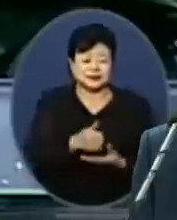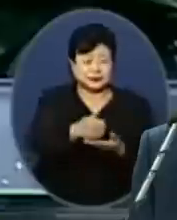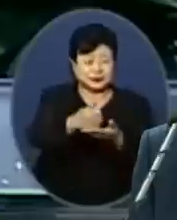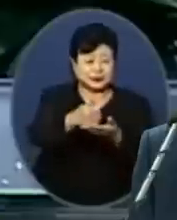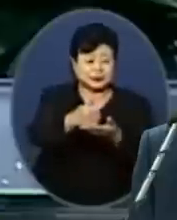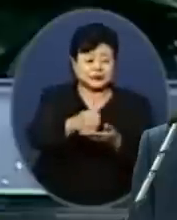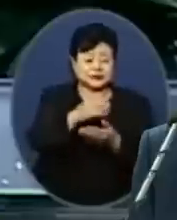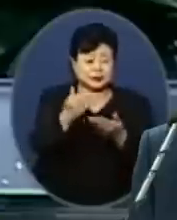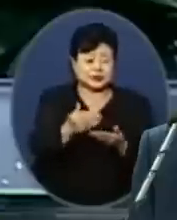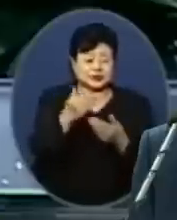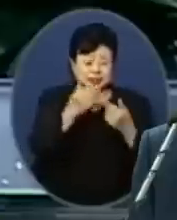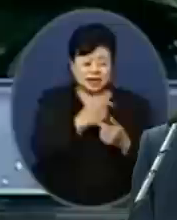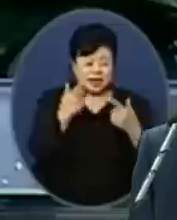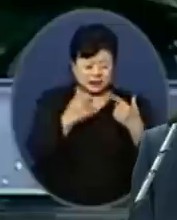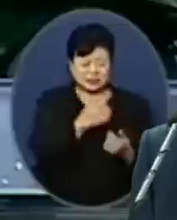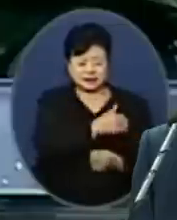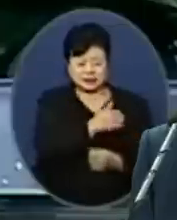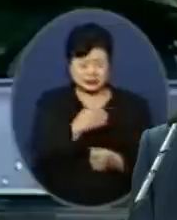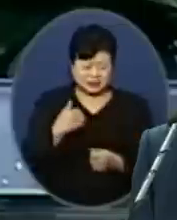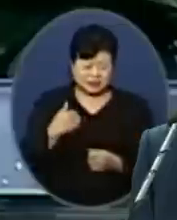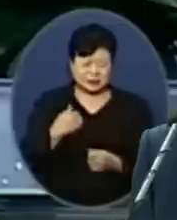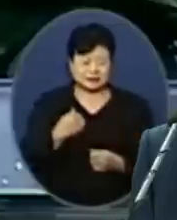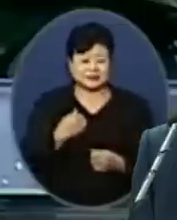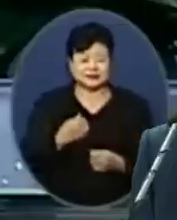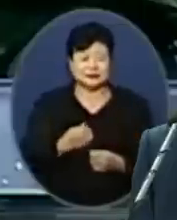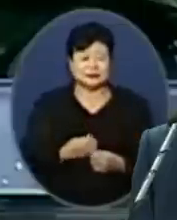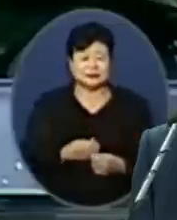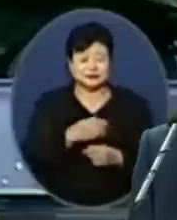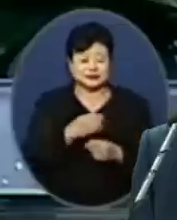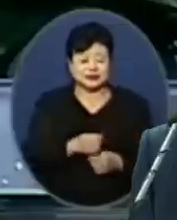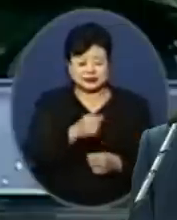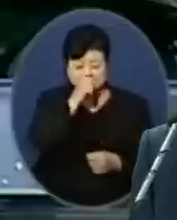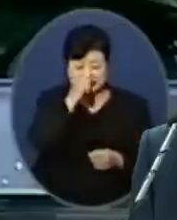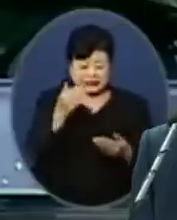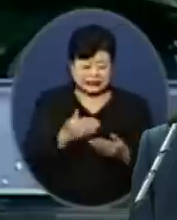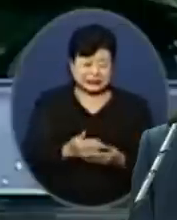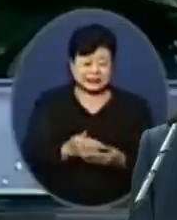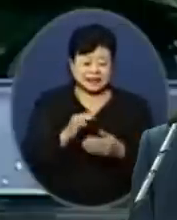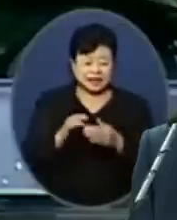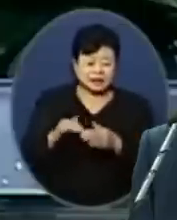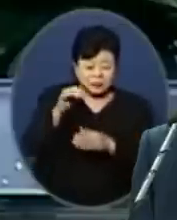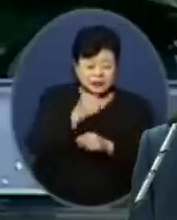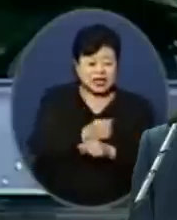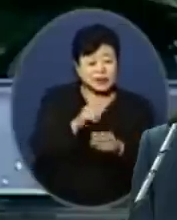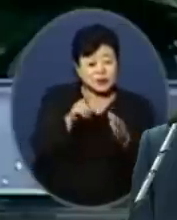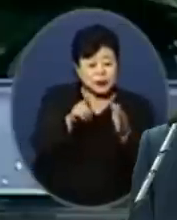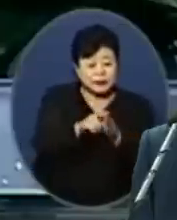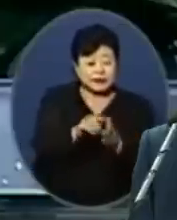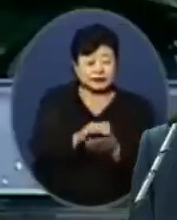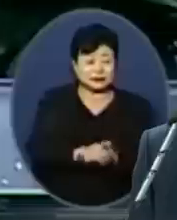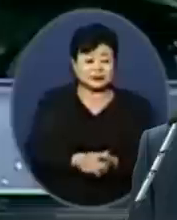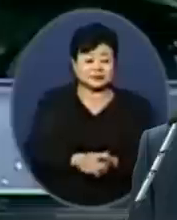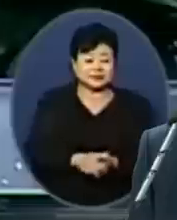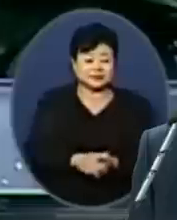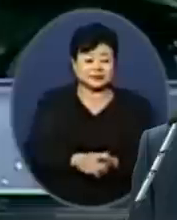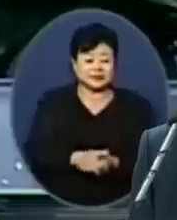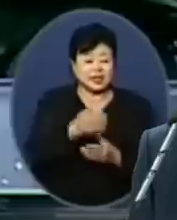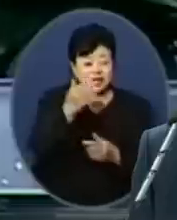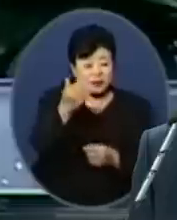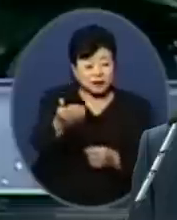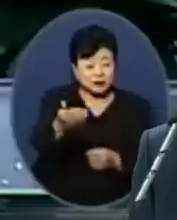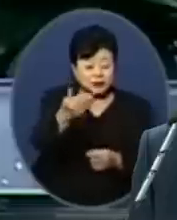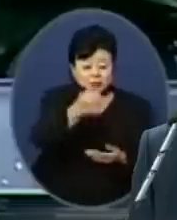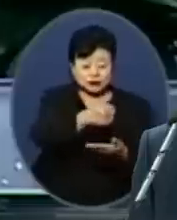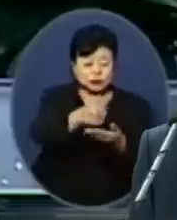주님이 모든 일에 항상 모든 것이 능력하여 모든 착한 일을 넘치게 하려 함이라고 하시는 것입니다.